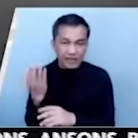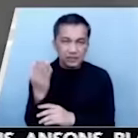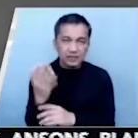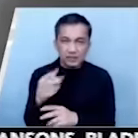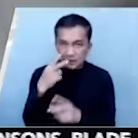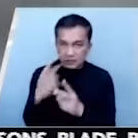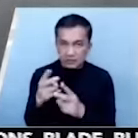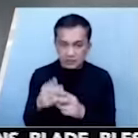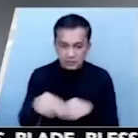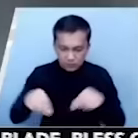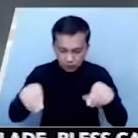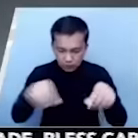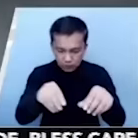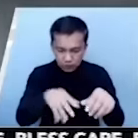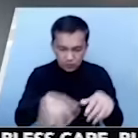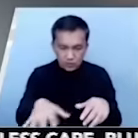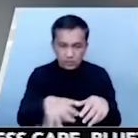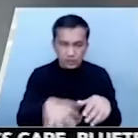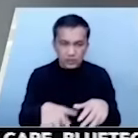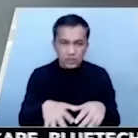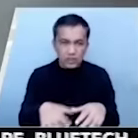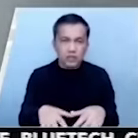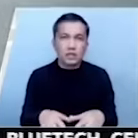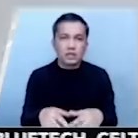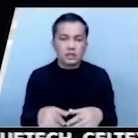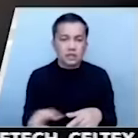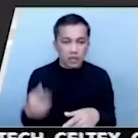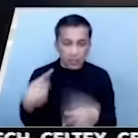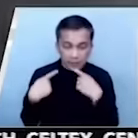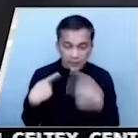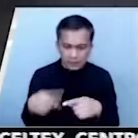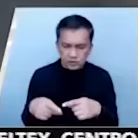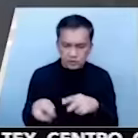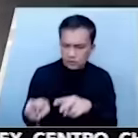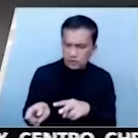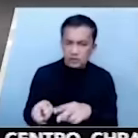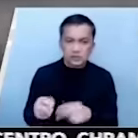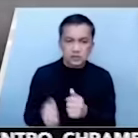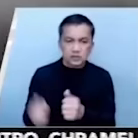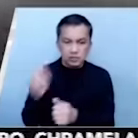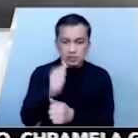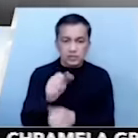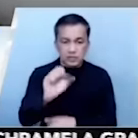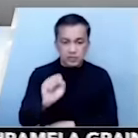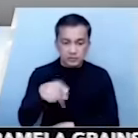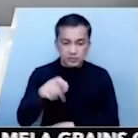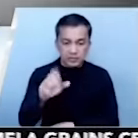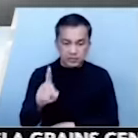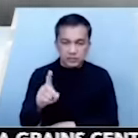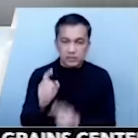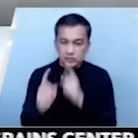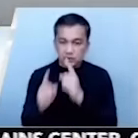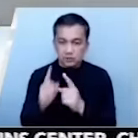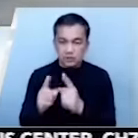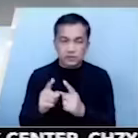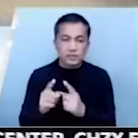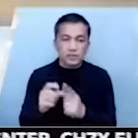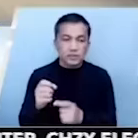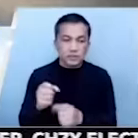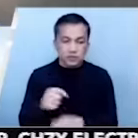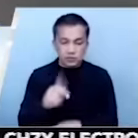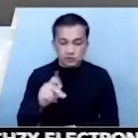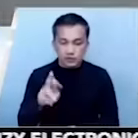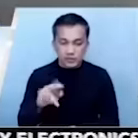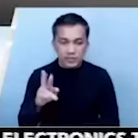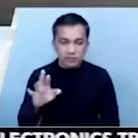sa nakapaligid na likido. Ayon sa hepe ng Southern Police District sa panayam ng Superradio DCBB, bumangga ang truck sa poste